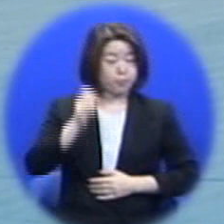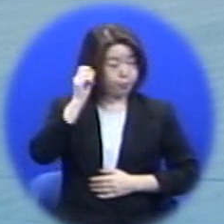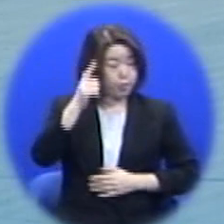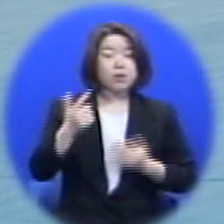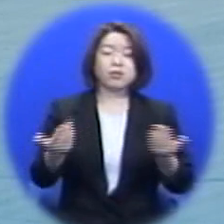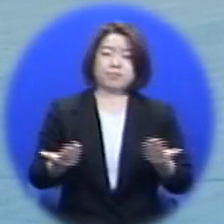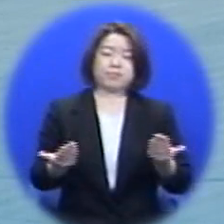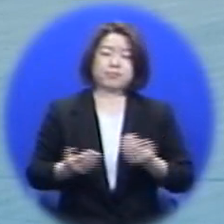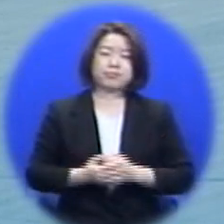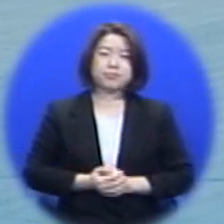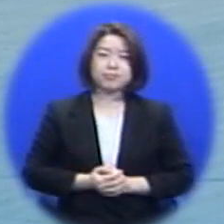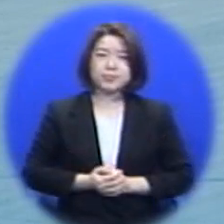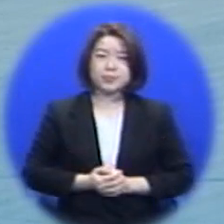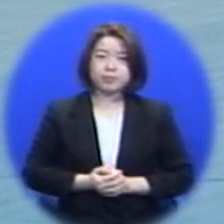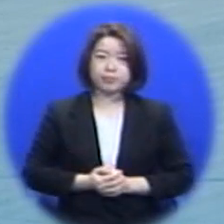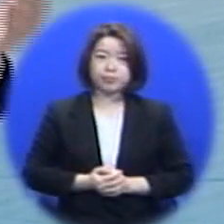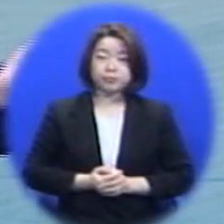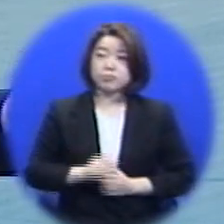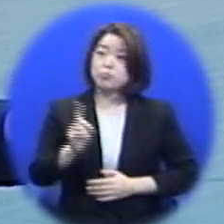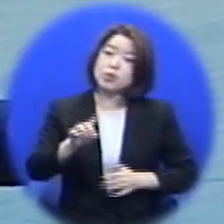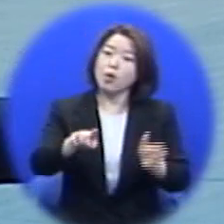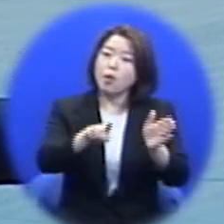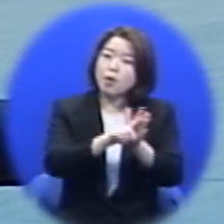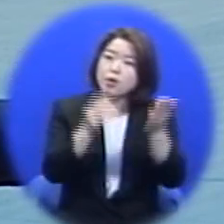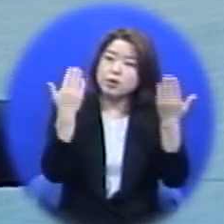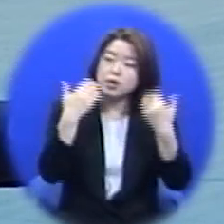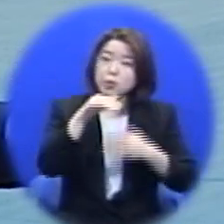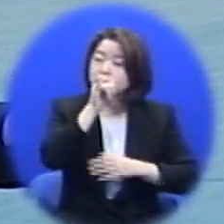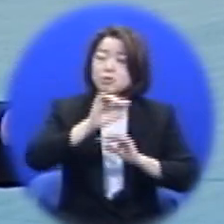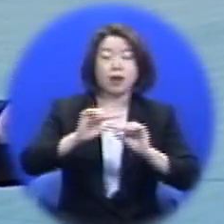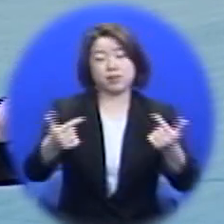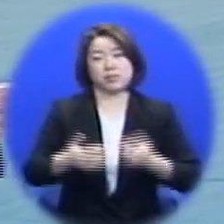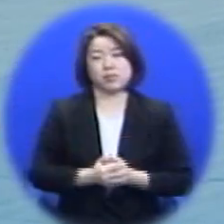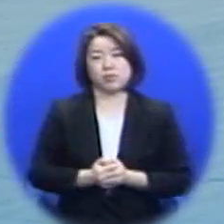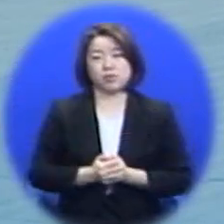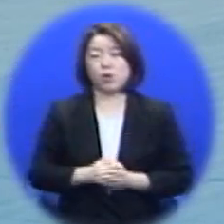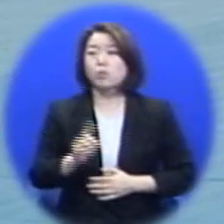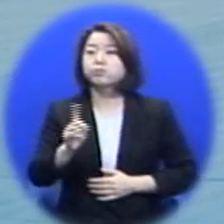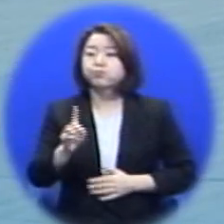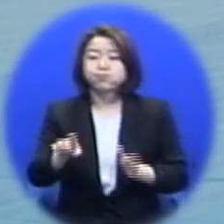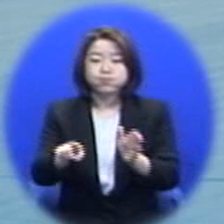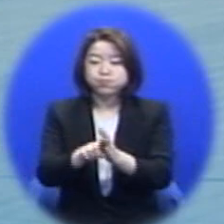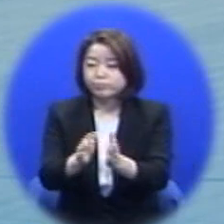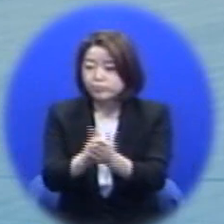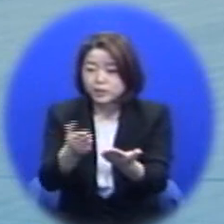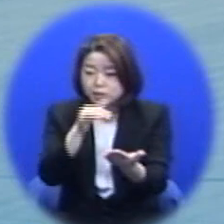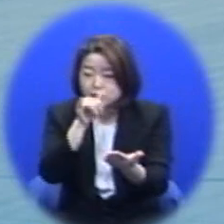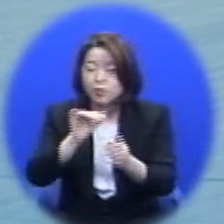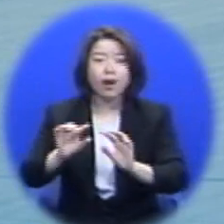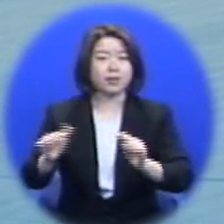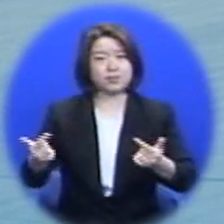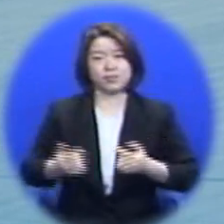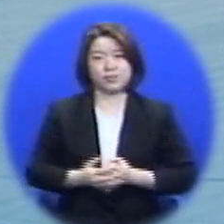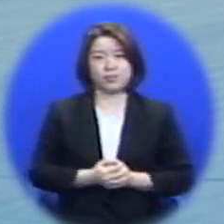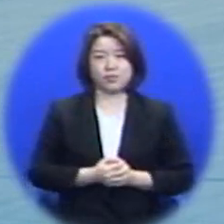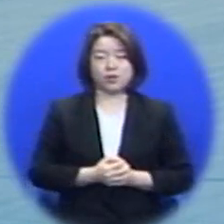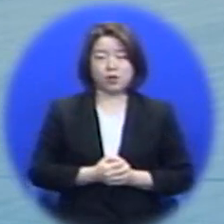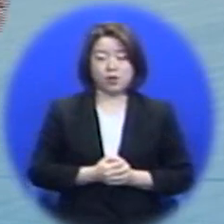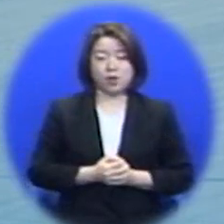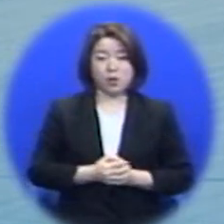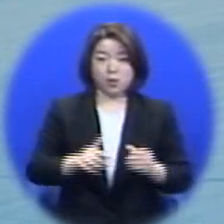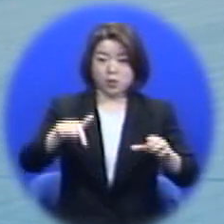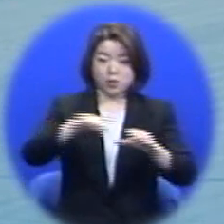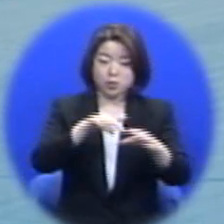일입니다. 무슨 신학교가 있었던 것도 아닙니다. 무슨 신학서적이 있었던 것도 아닙니다. 교리서적이